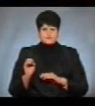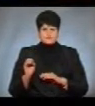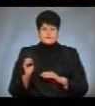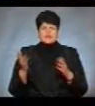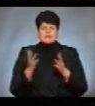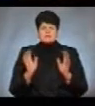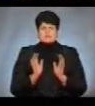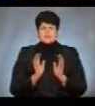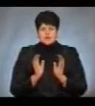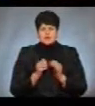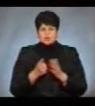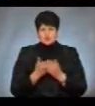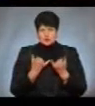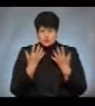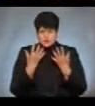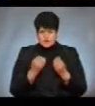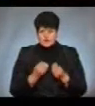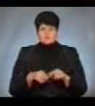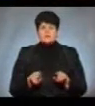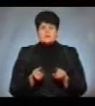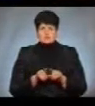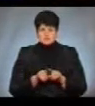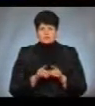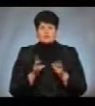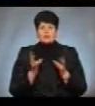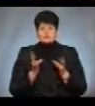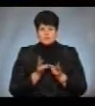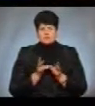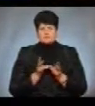який зберігається до сьогоднішнього дня і так само потребує